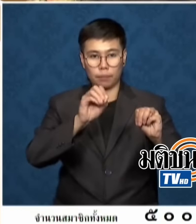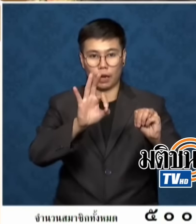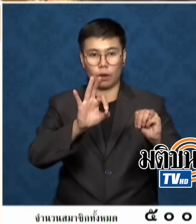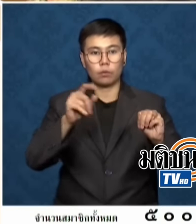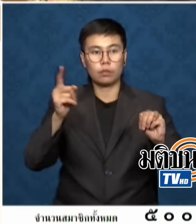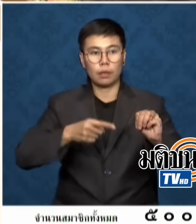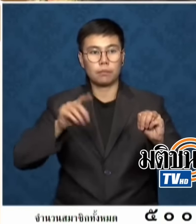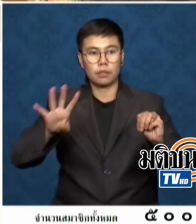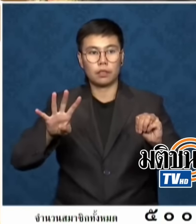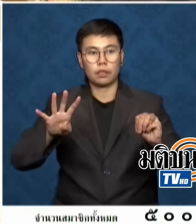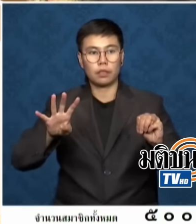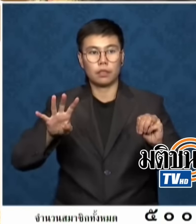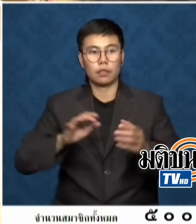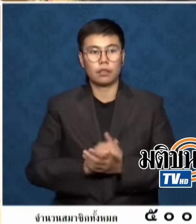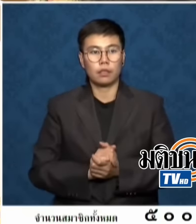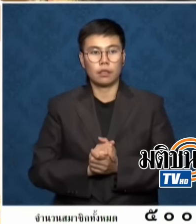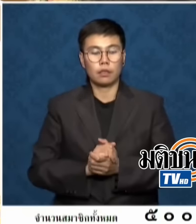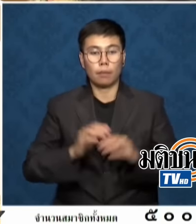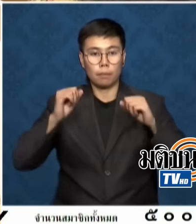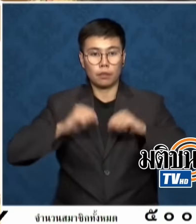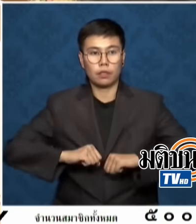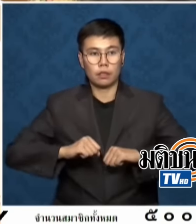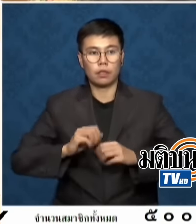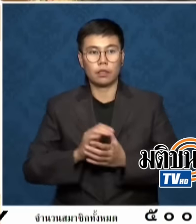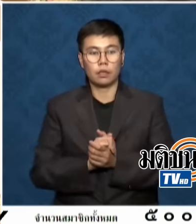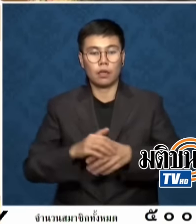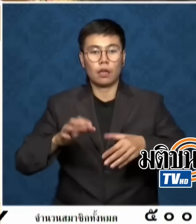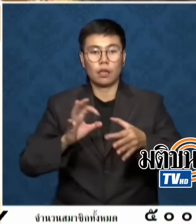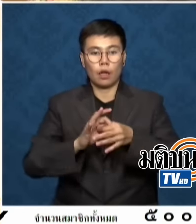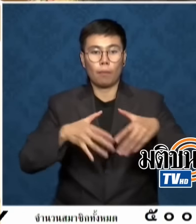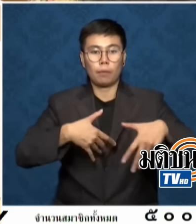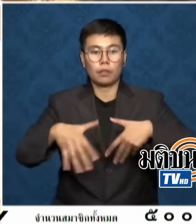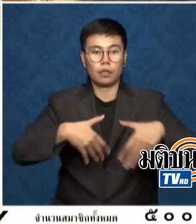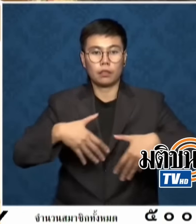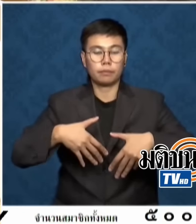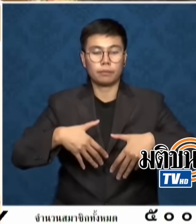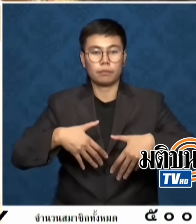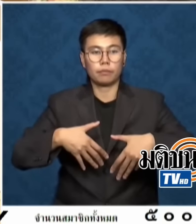ยมติของทางภาคประชาชนนะคะ